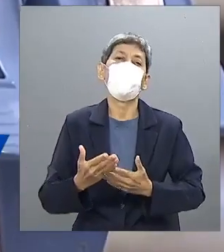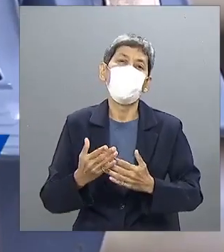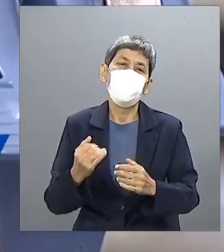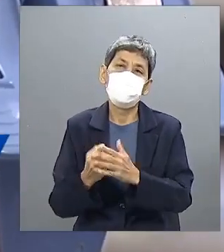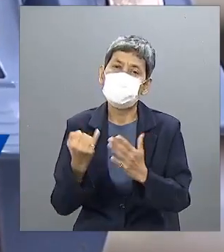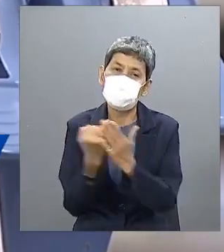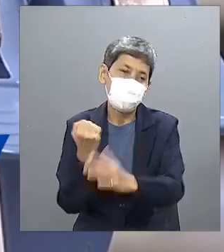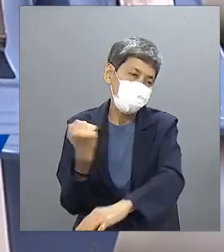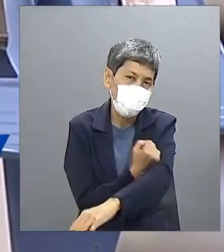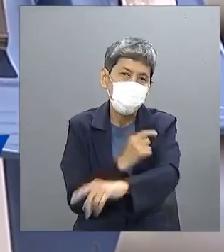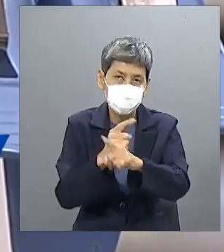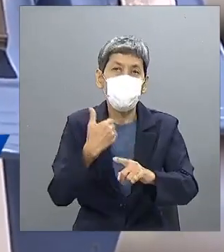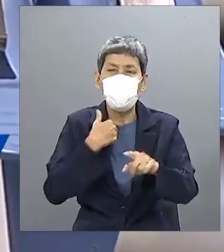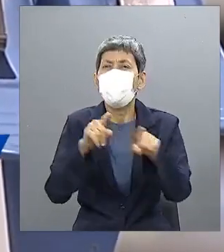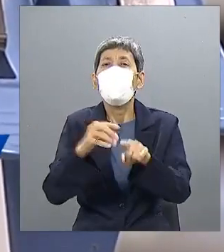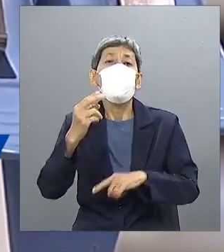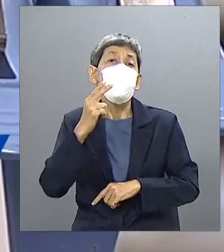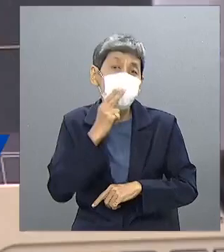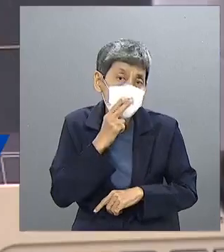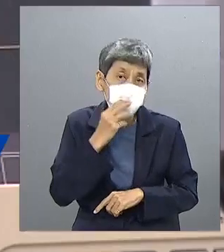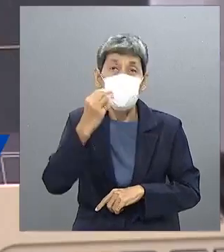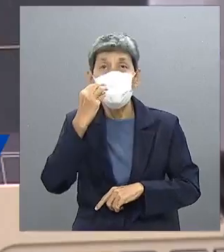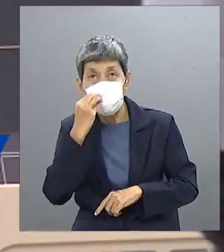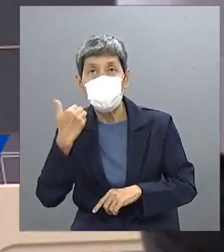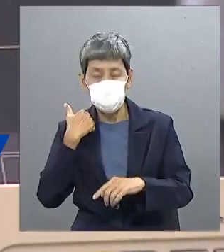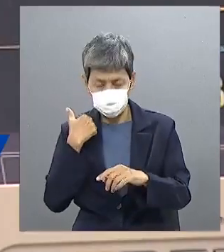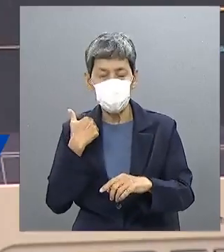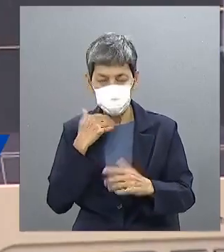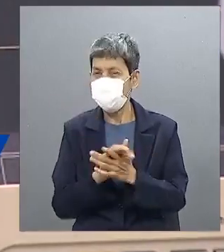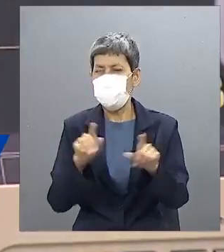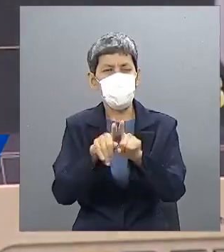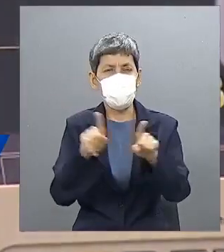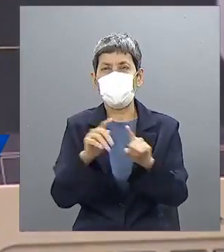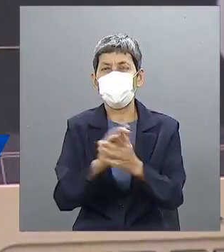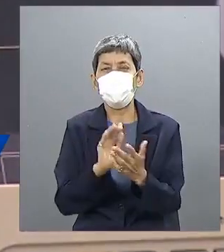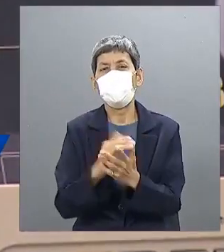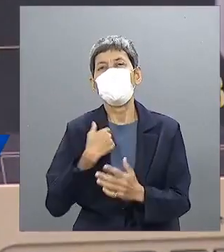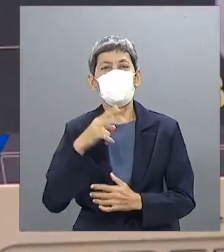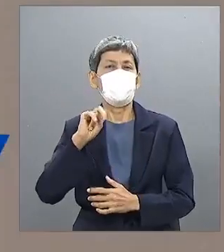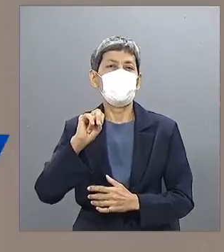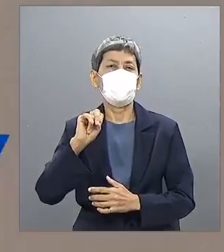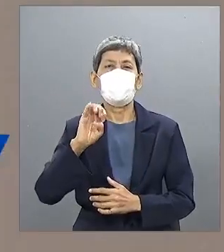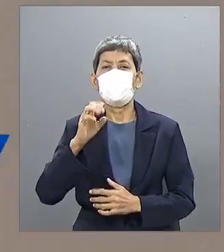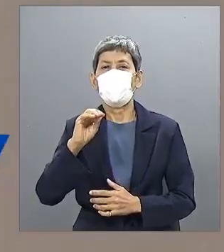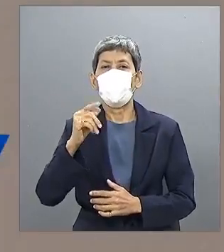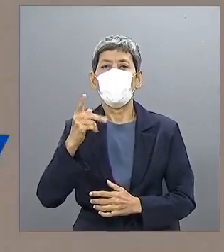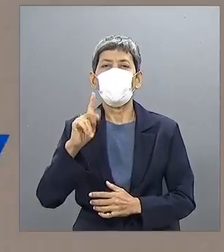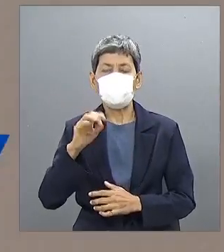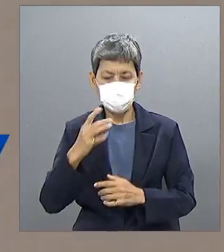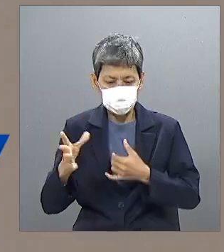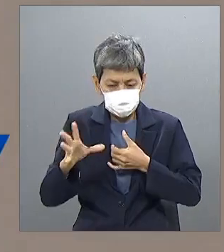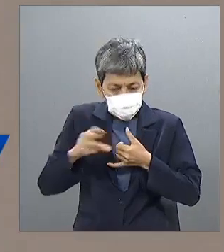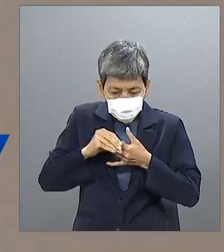เพราะว่าทั้งบุหรี่นะครับแล้วก็ได้บุหรี่ไฟฟ้าเนี่ยมันมีสิ่งที่เหมือนกันคือสารนิโคตินจะสายที่คนเป็นเนี้ยมันจะก่อให้เกิดการเสพติดครับ